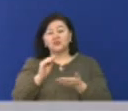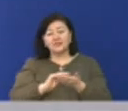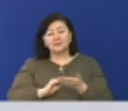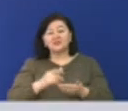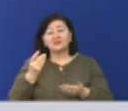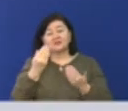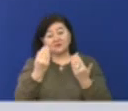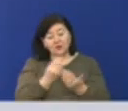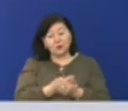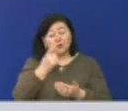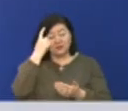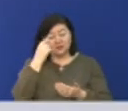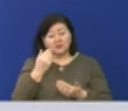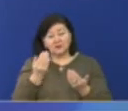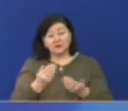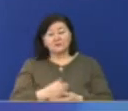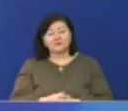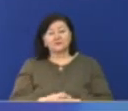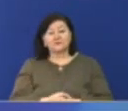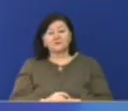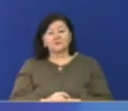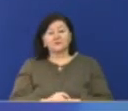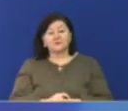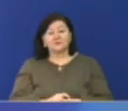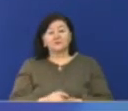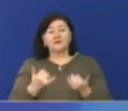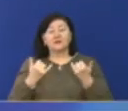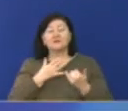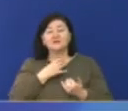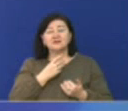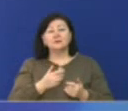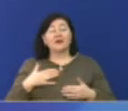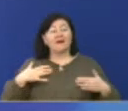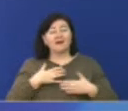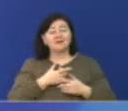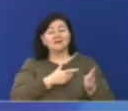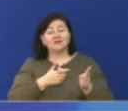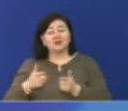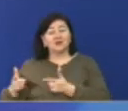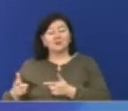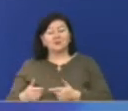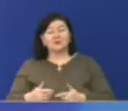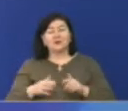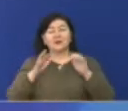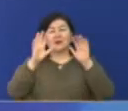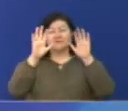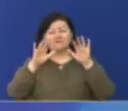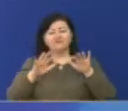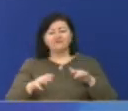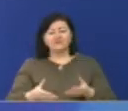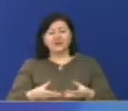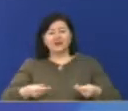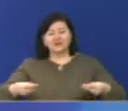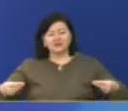дальнейшем будут рассмотрены разработчиком. Семьи активно готовятся к предстоящему обильному снеготаянию. В рамках